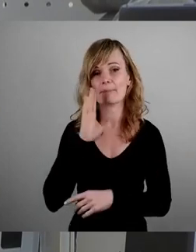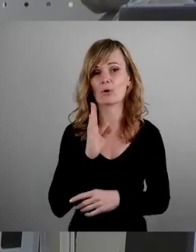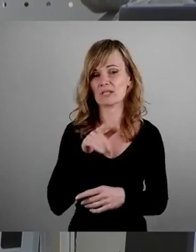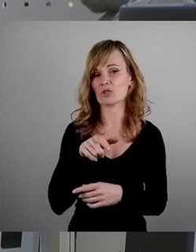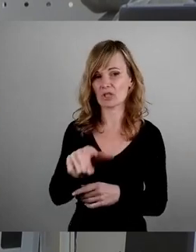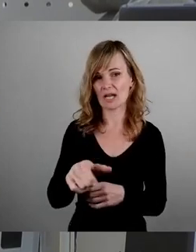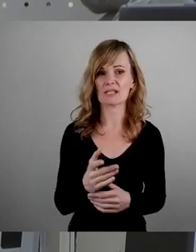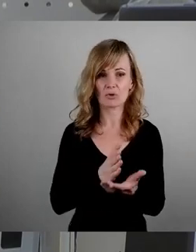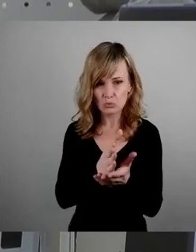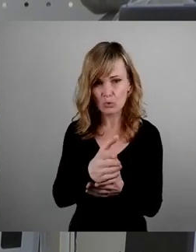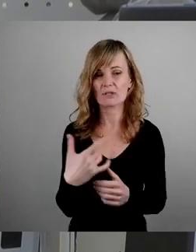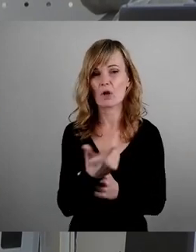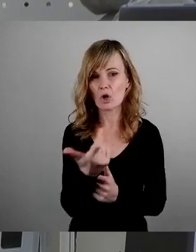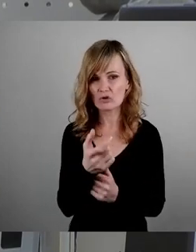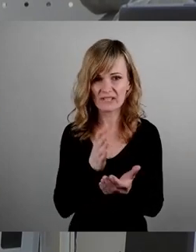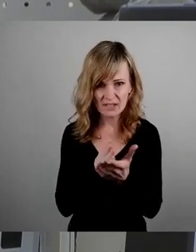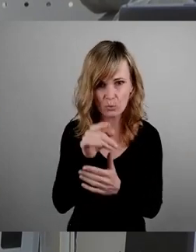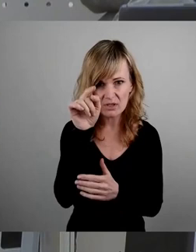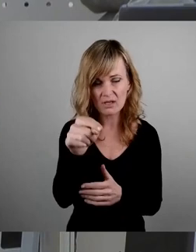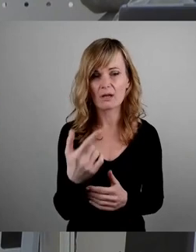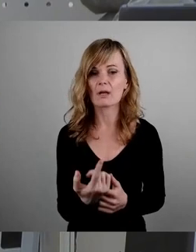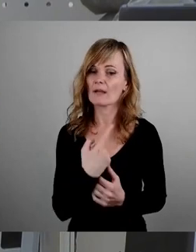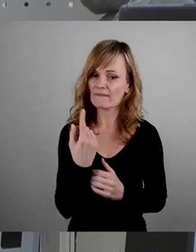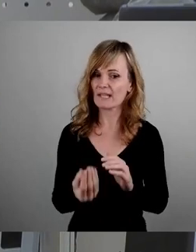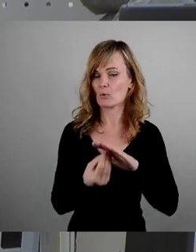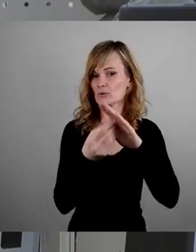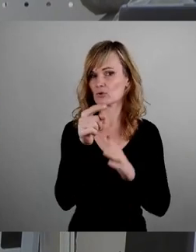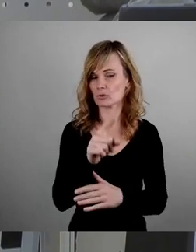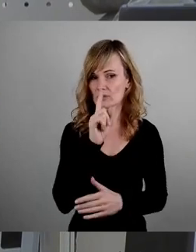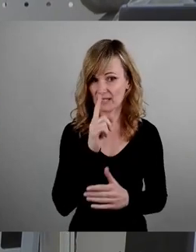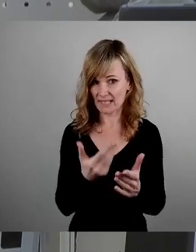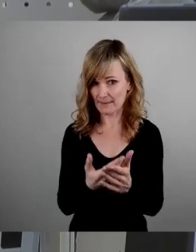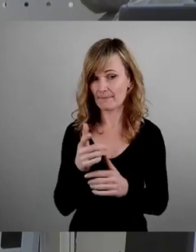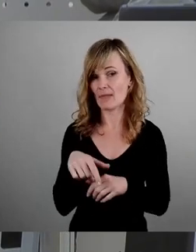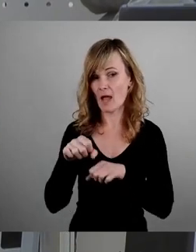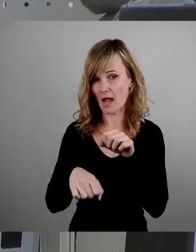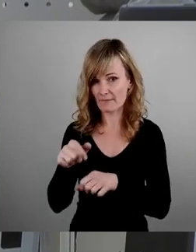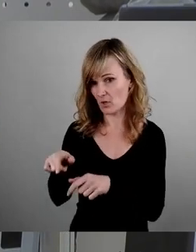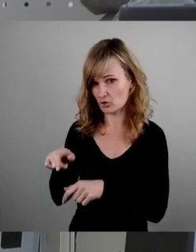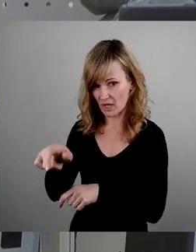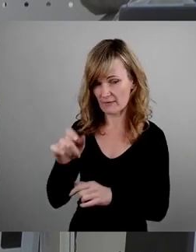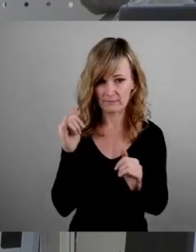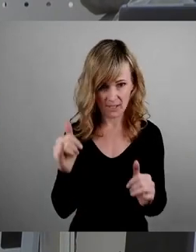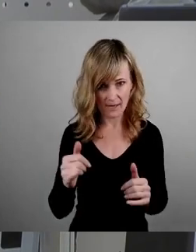durch, ich sage mal, dort unterstützend zu sein, wenn es dort einen Radfahrstreifen gibt.